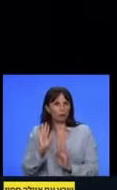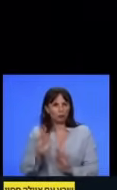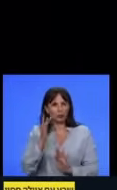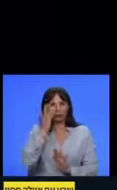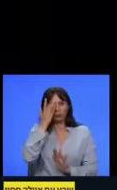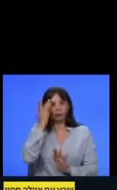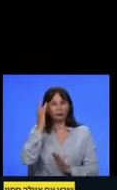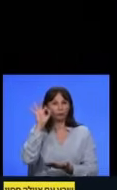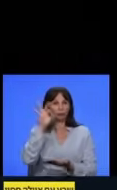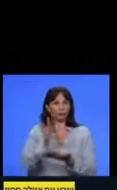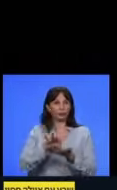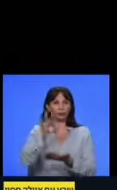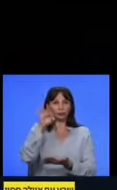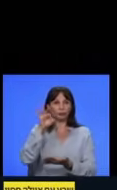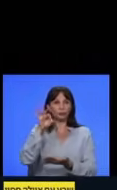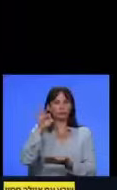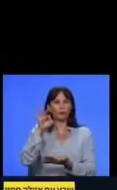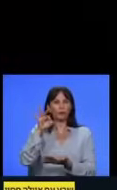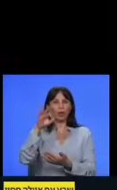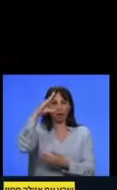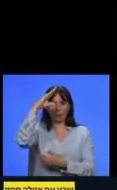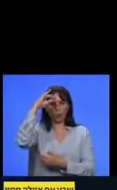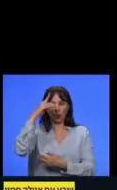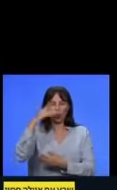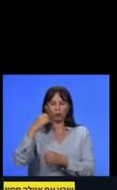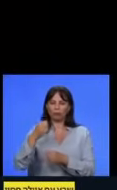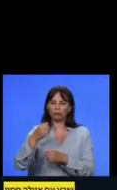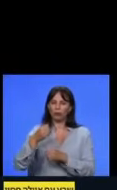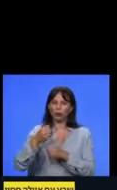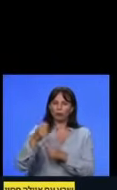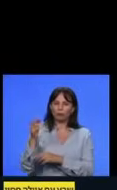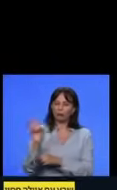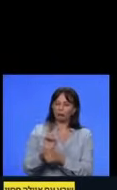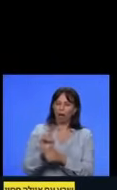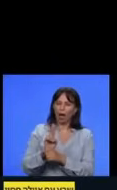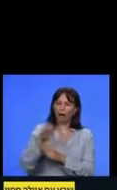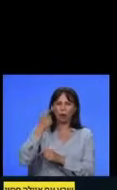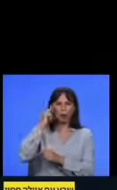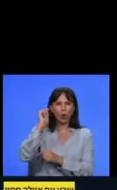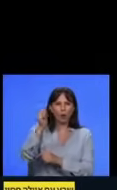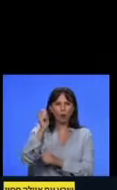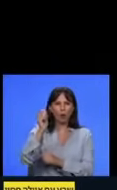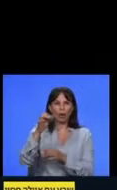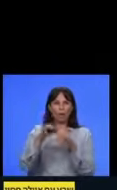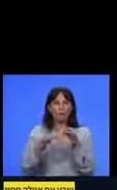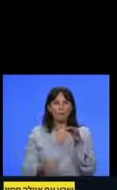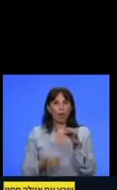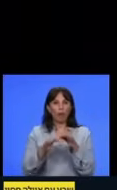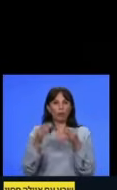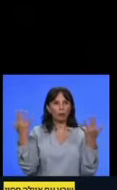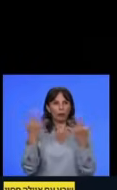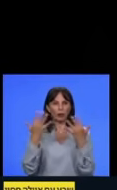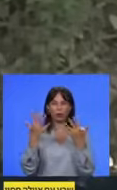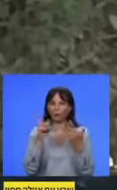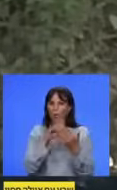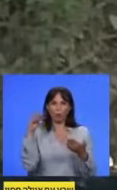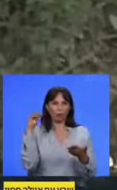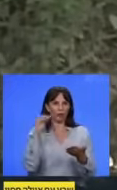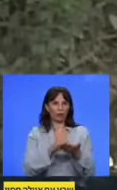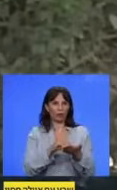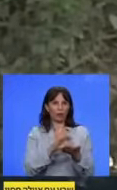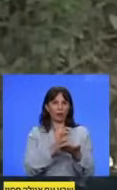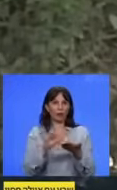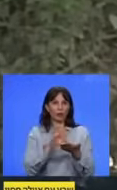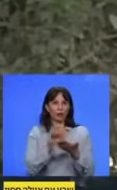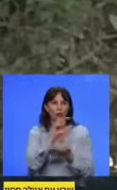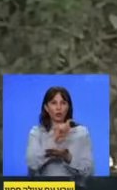מאותו הרגע החל המסע המתוחכם של איקס. מסע רמייה מסוכן שלא כל פרטיו המטלטלים מופיעים בכתב האישום. הנחת